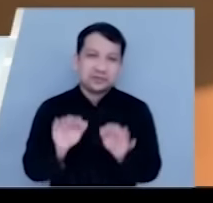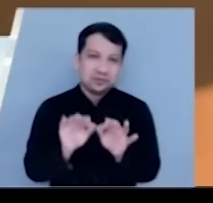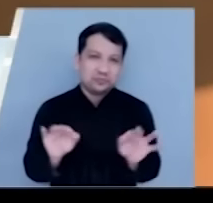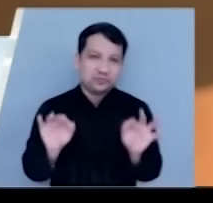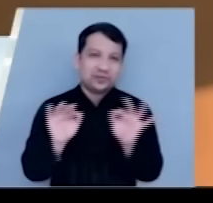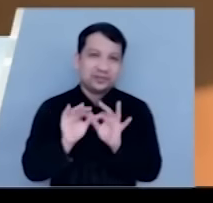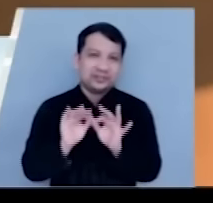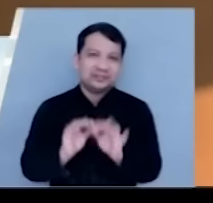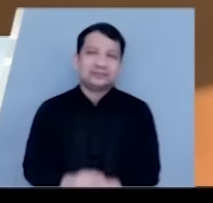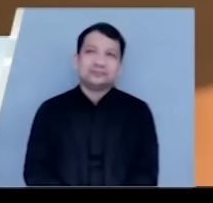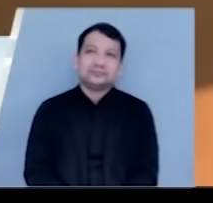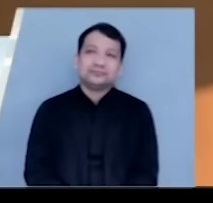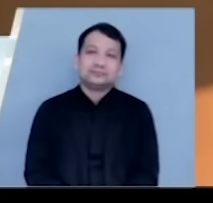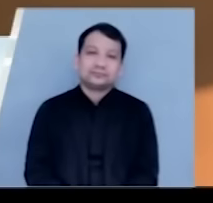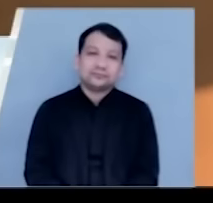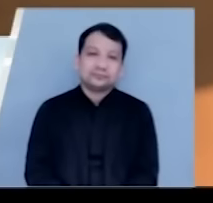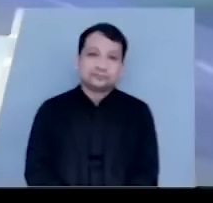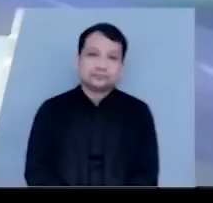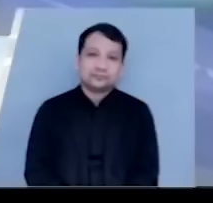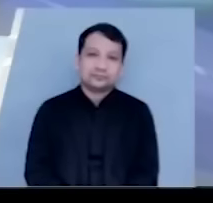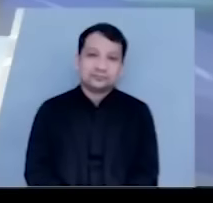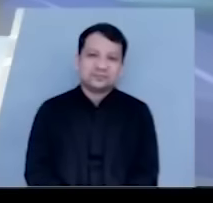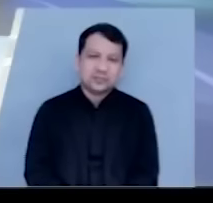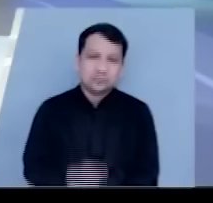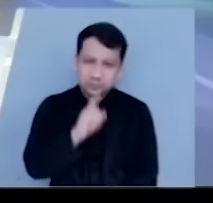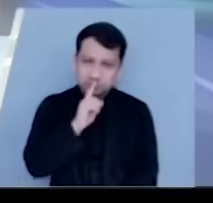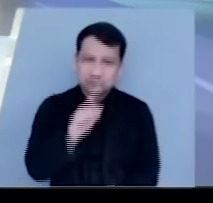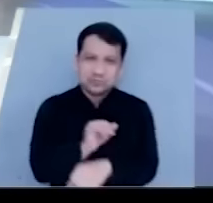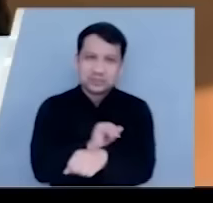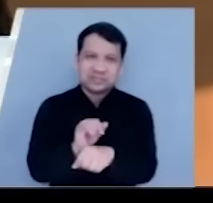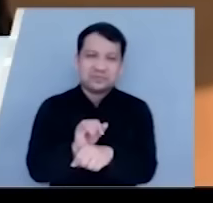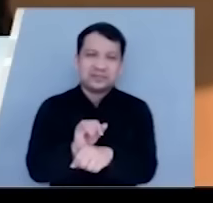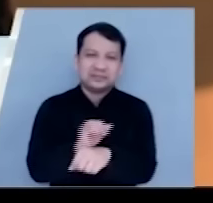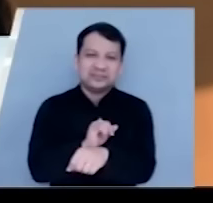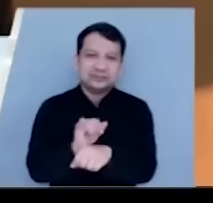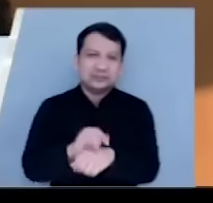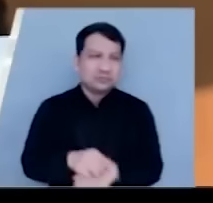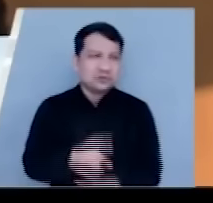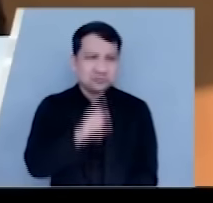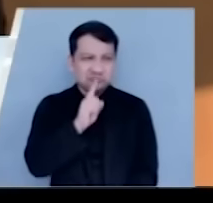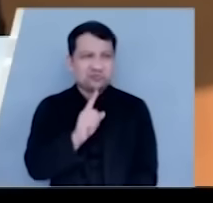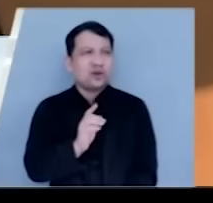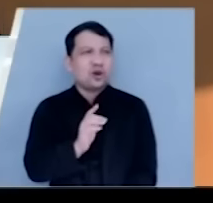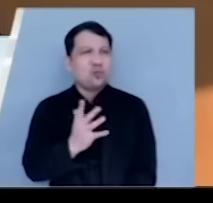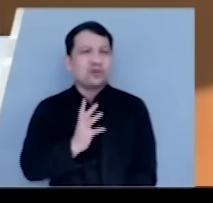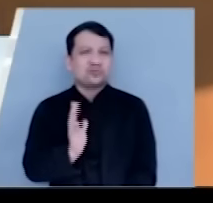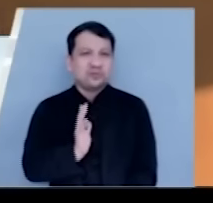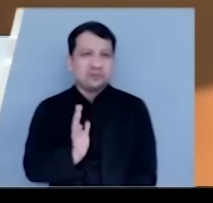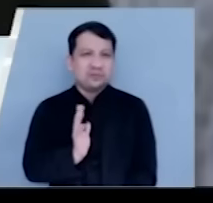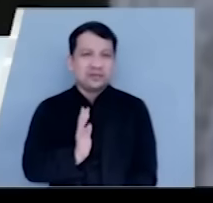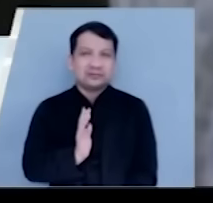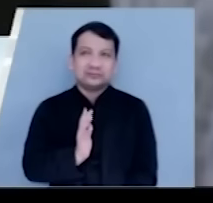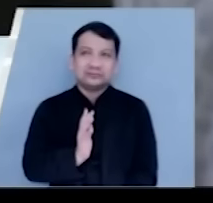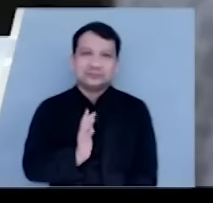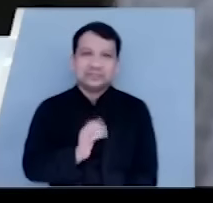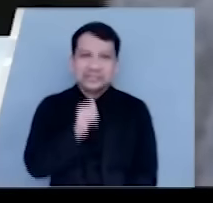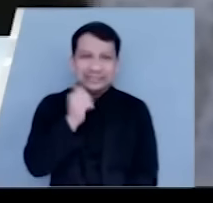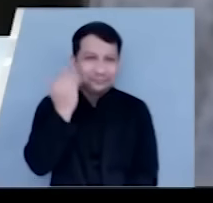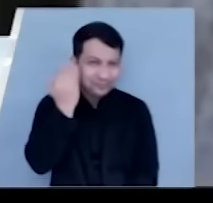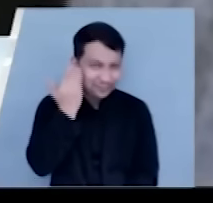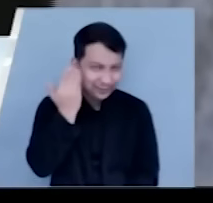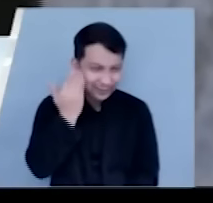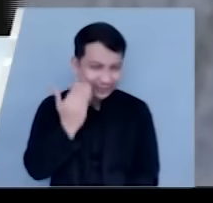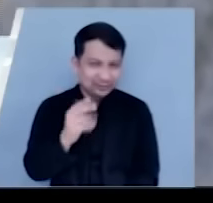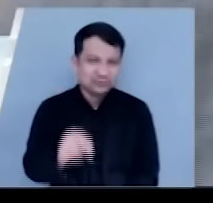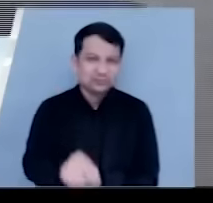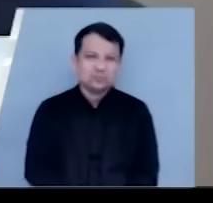para sa akin. And hardworking. Gusto ko po yung mabait talaga and yung hindi po siya pretentious. Ang